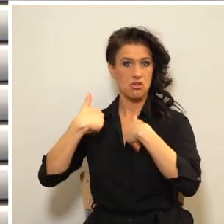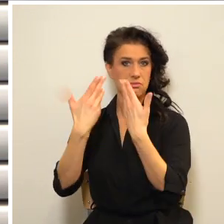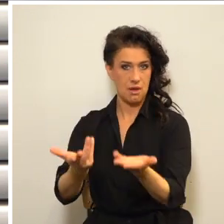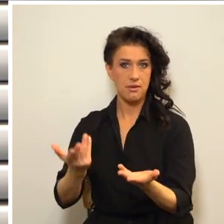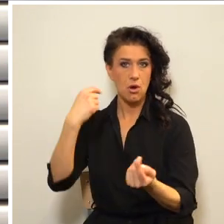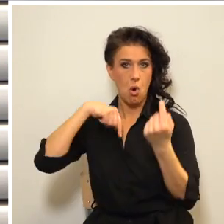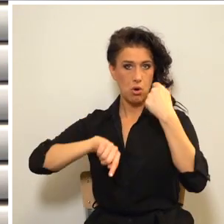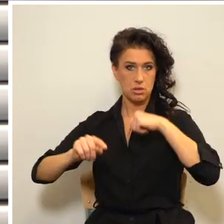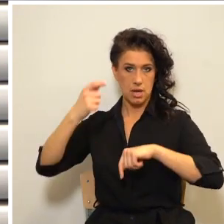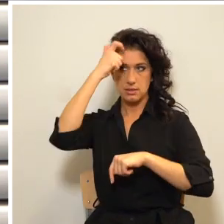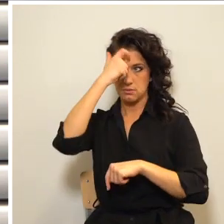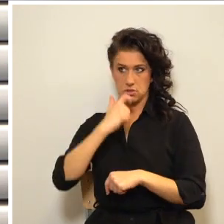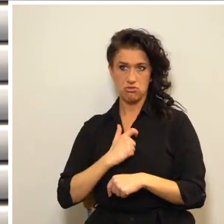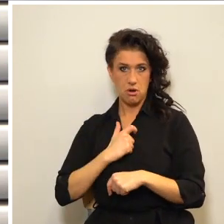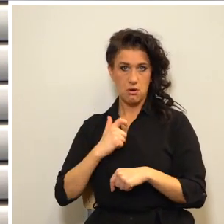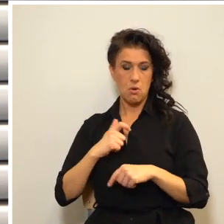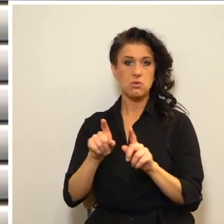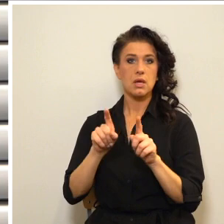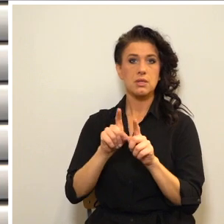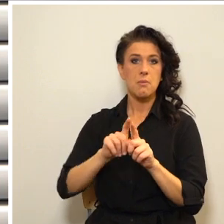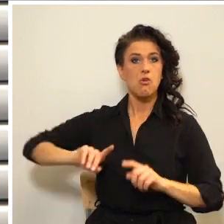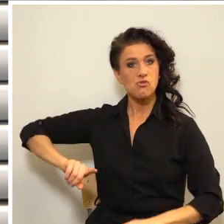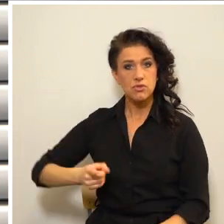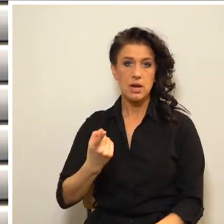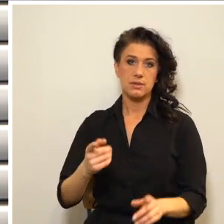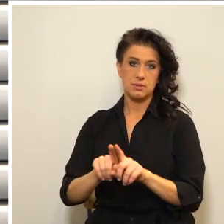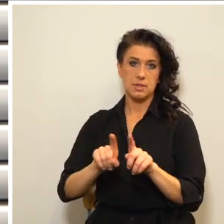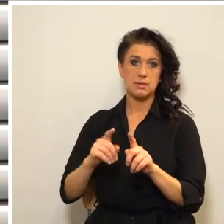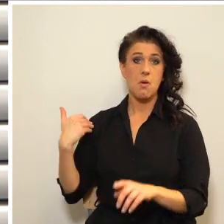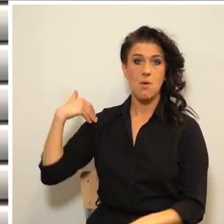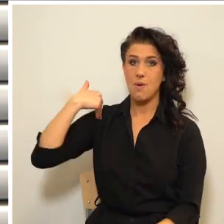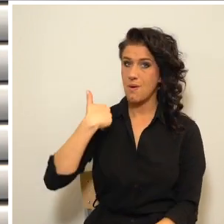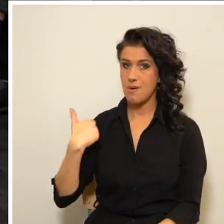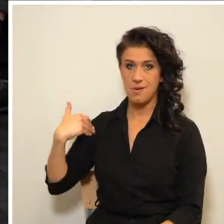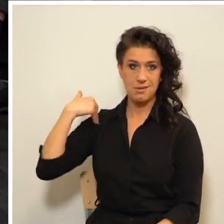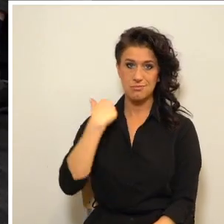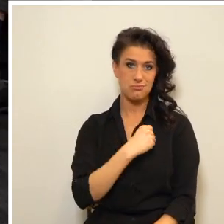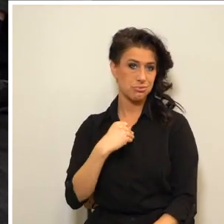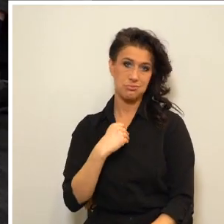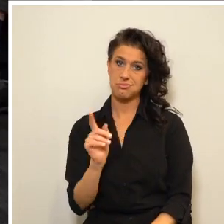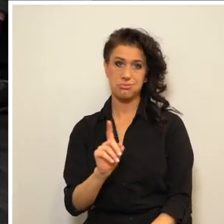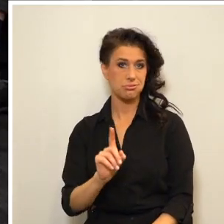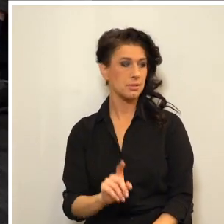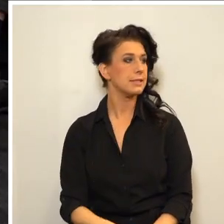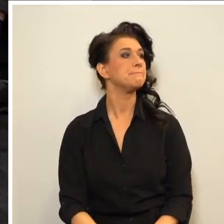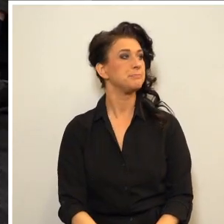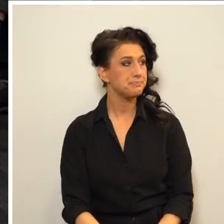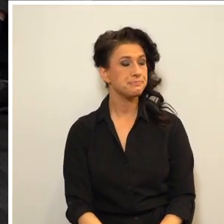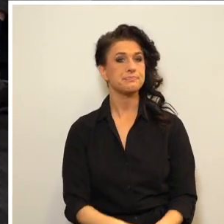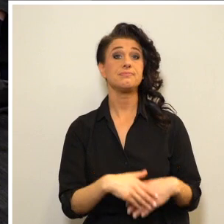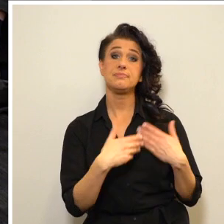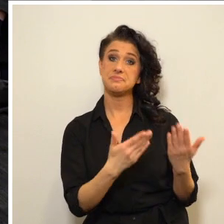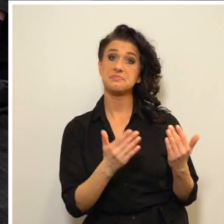Wielkiej Brytanii Francji natomiast natomiast w Polsce jednak mniej z A czy właśnie